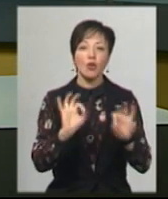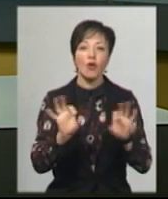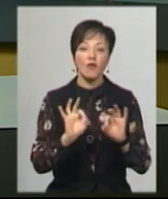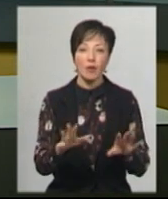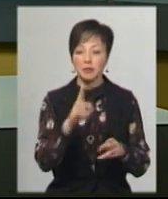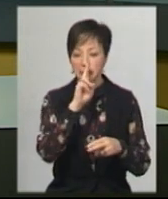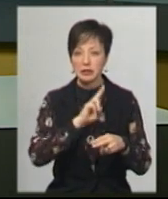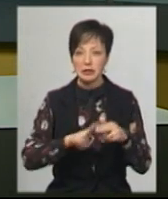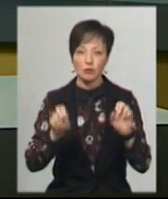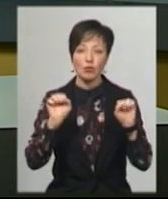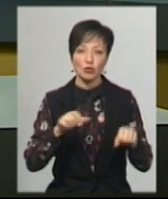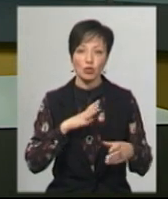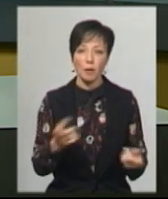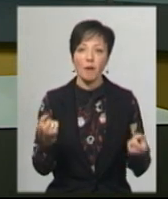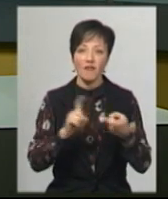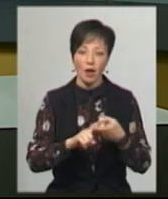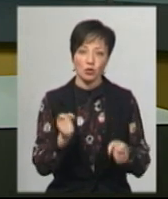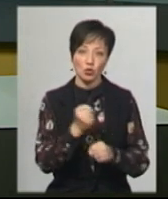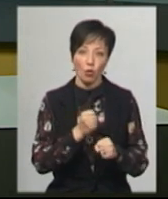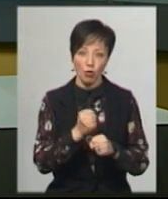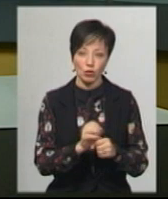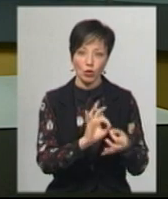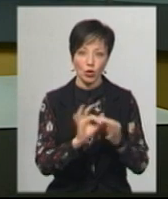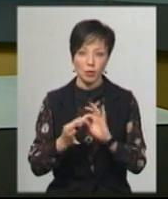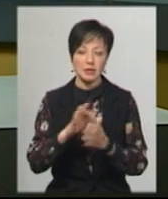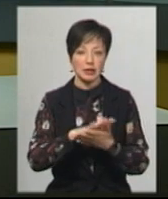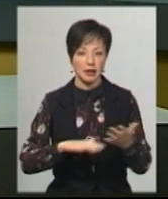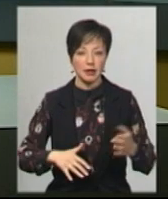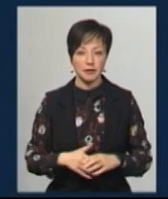його зникнення може бути пов'язане з роботою. Подробиці далі.